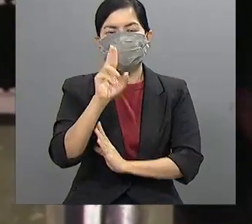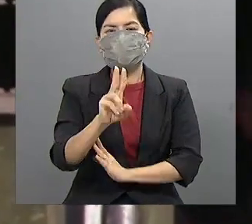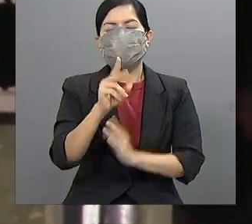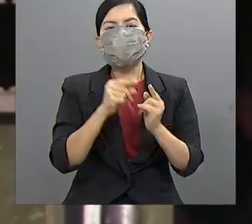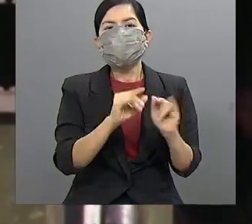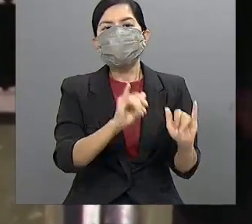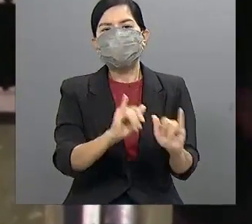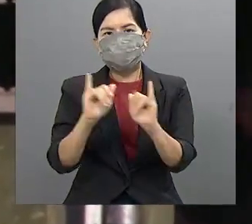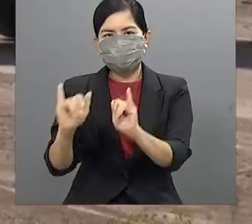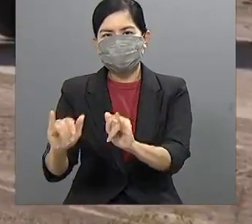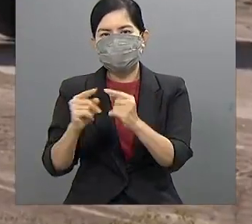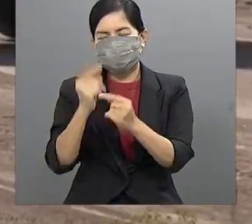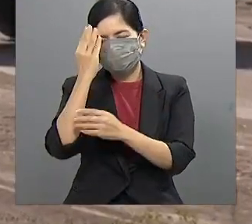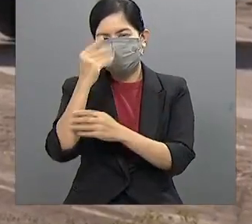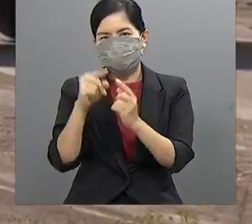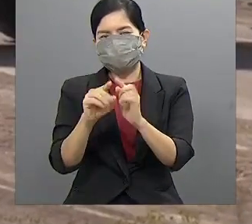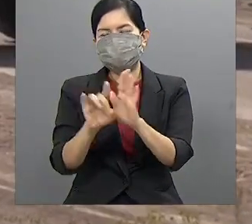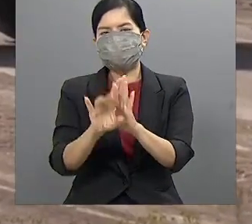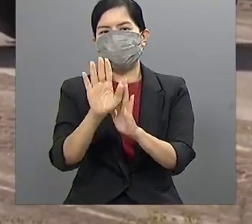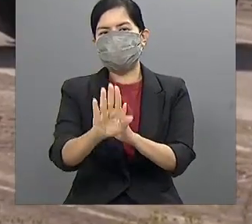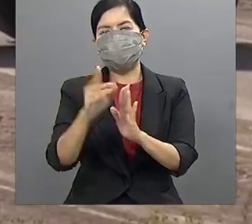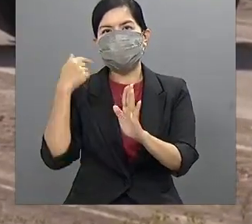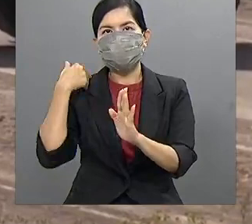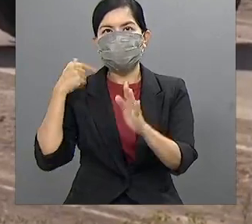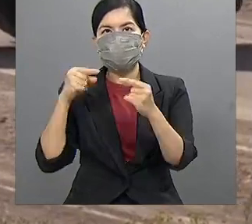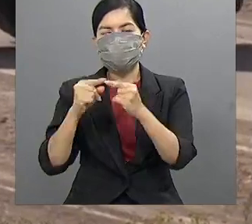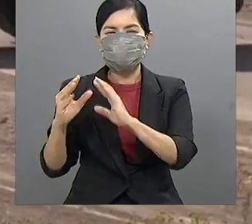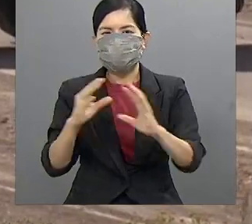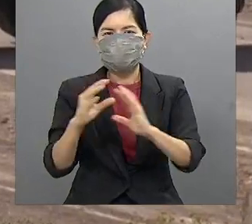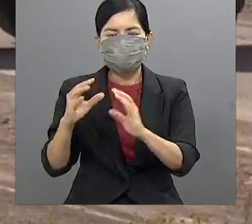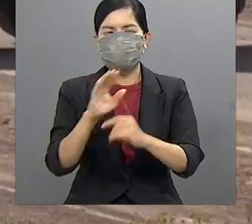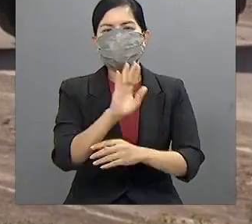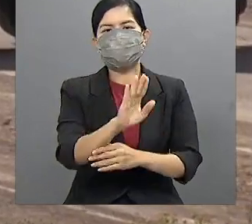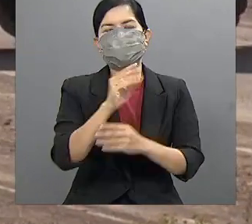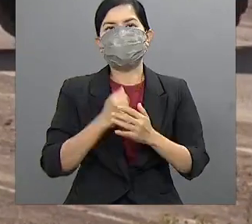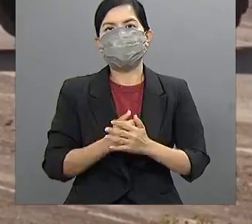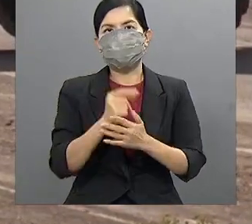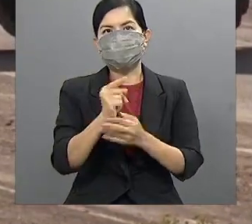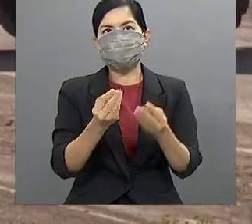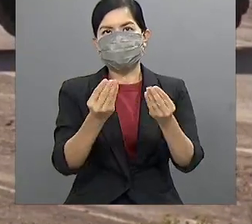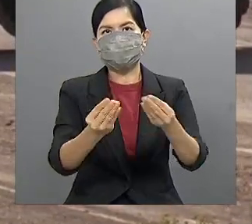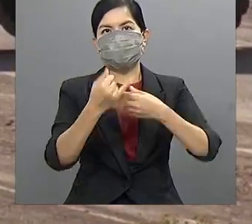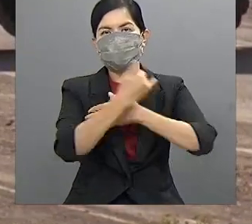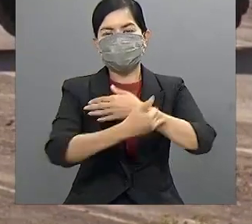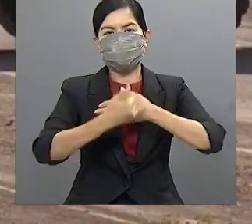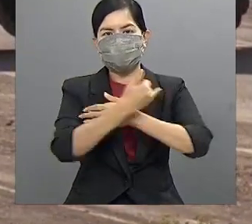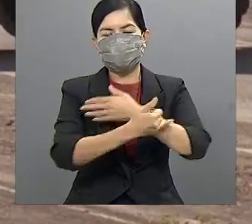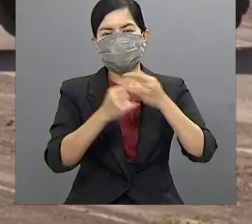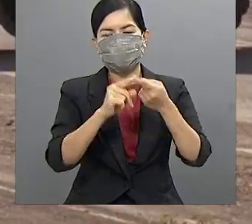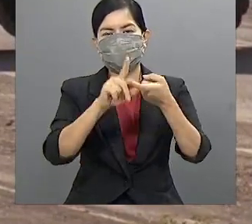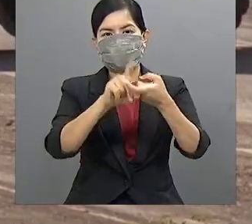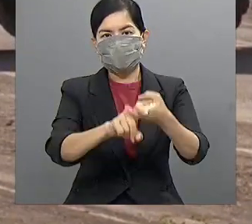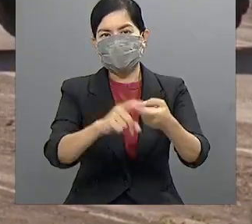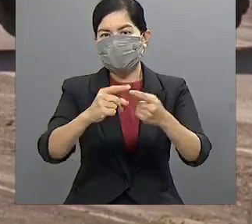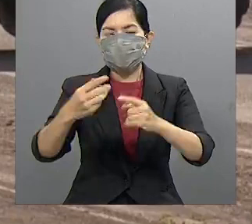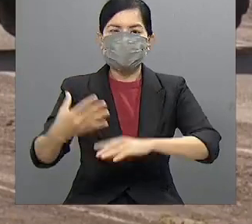เป็นจุดสิ้นสุดของการต่อสู้ที่ยาวนานและเป็นการเปิดทางให้รัสเซียยึดครองมาริอูโปซึ่งเป็นความพ่ายแพ้ครั้งส